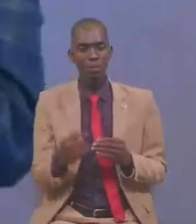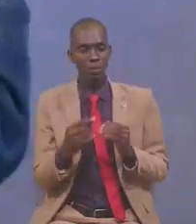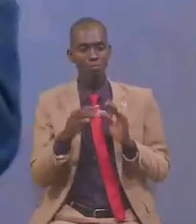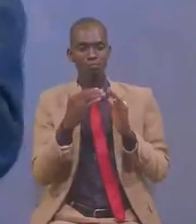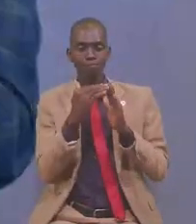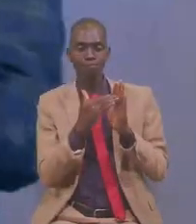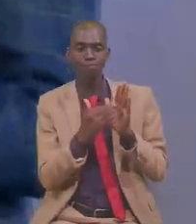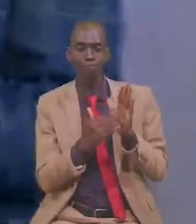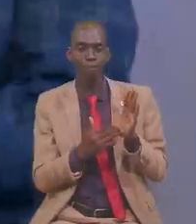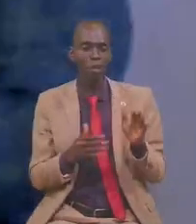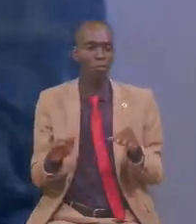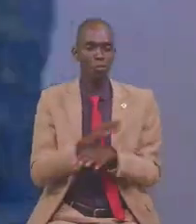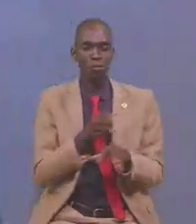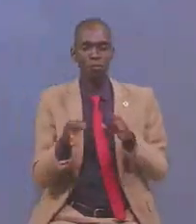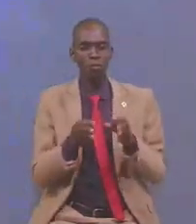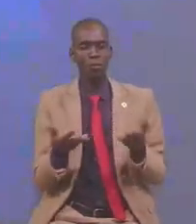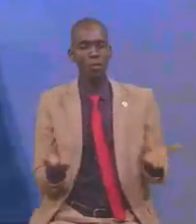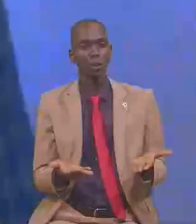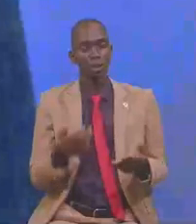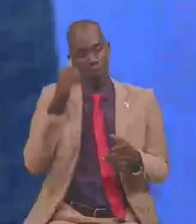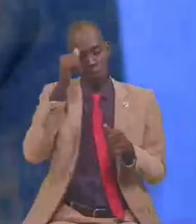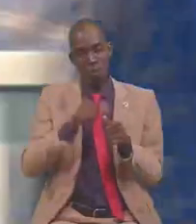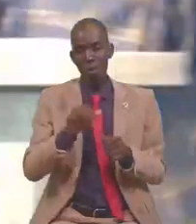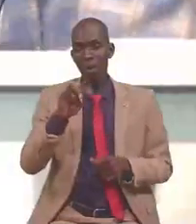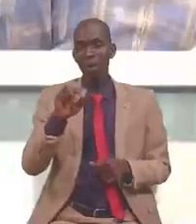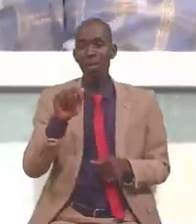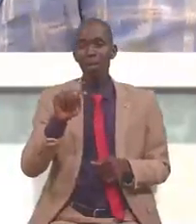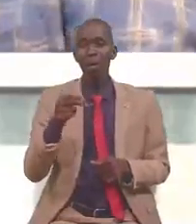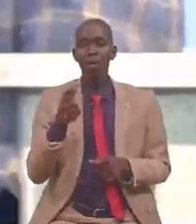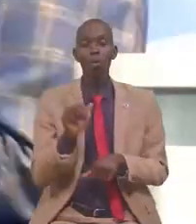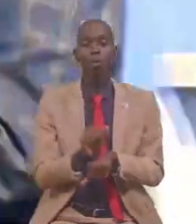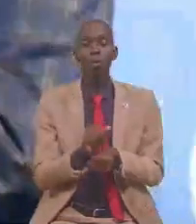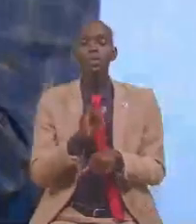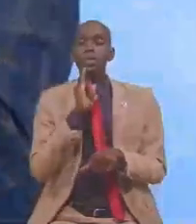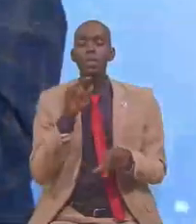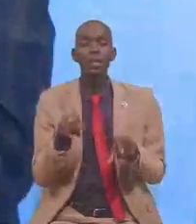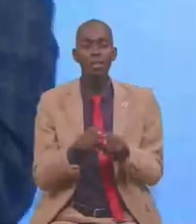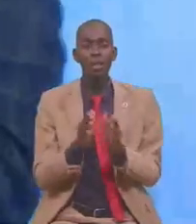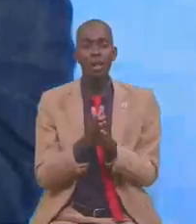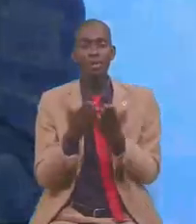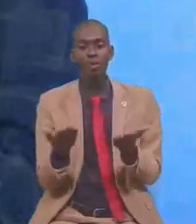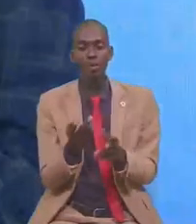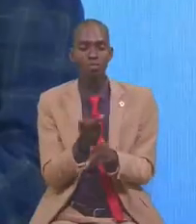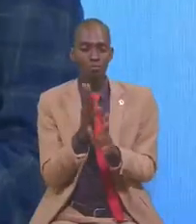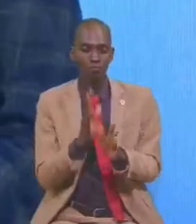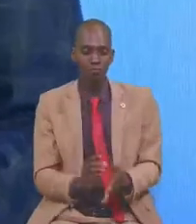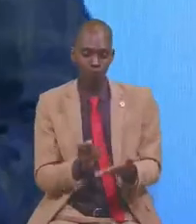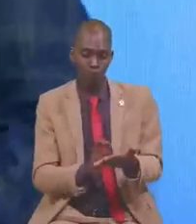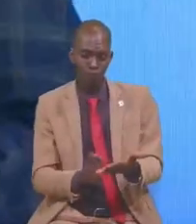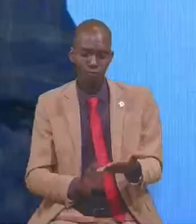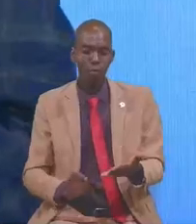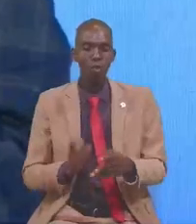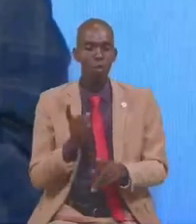pourquoi ces détails maintenant. Voilà, Matthieu est un collecteur d'impôts et il garde